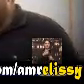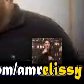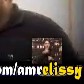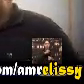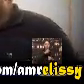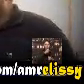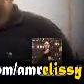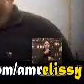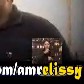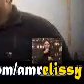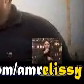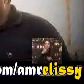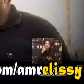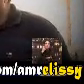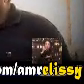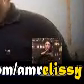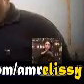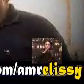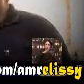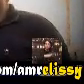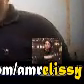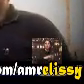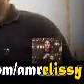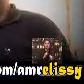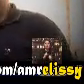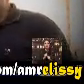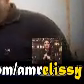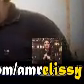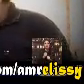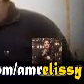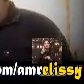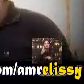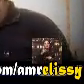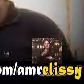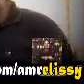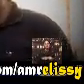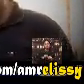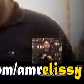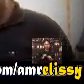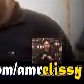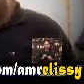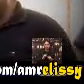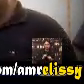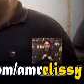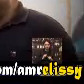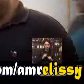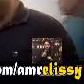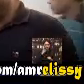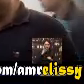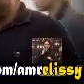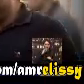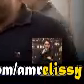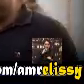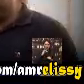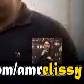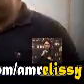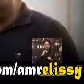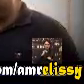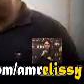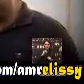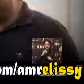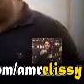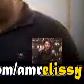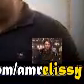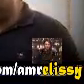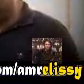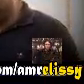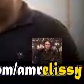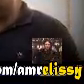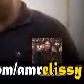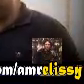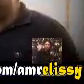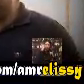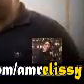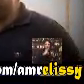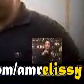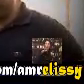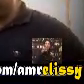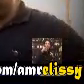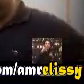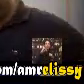الفقراء، بالإضافة إلى تسليم أكثر من 50 جاموسة